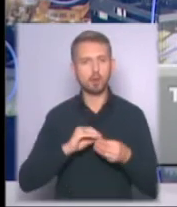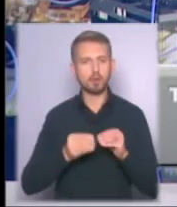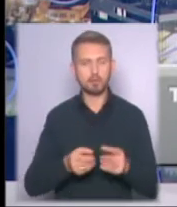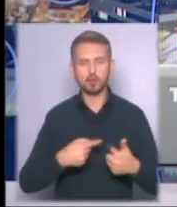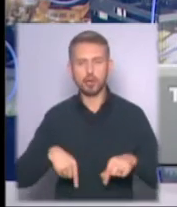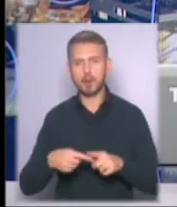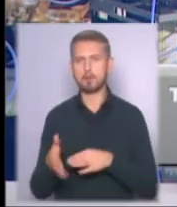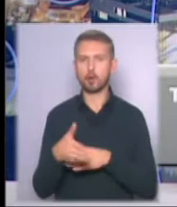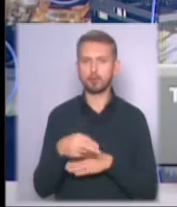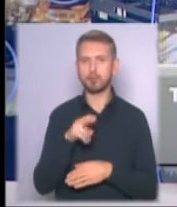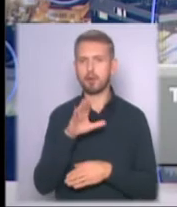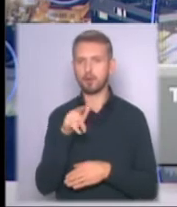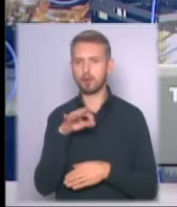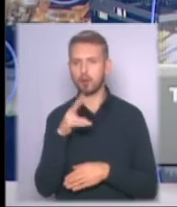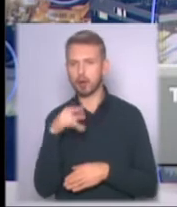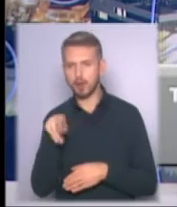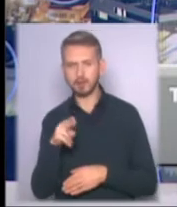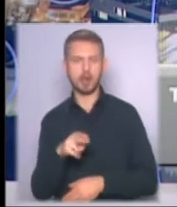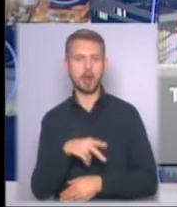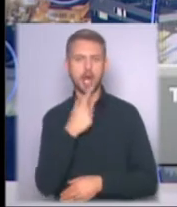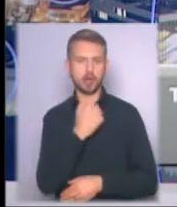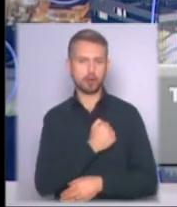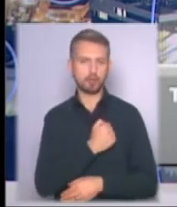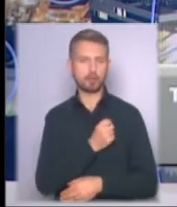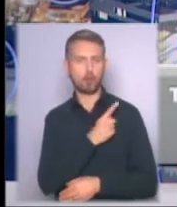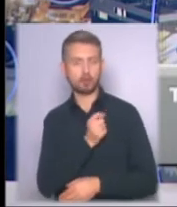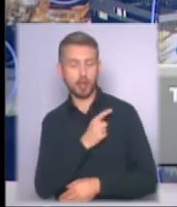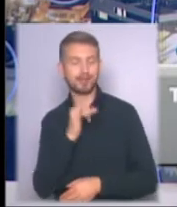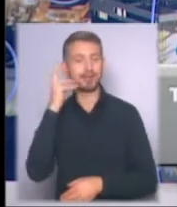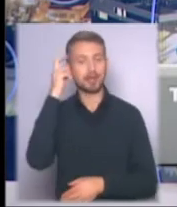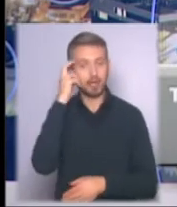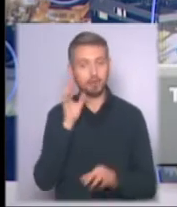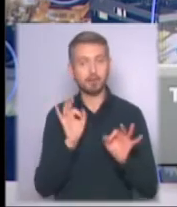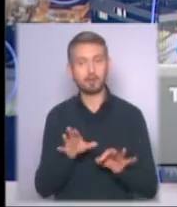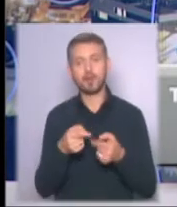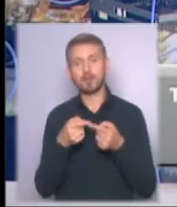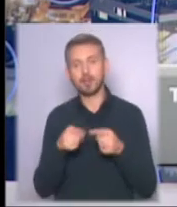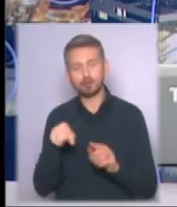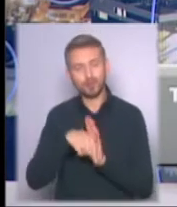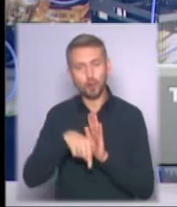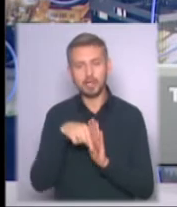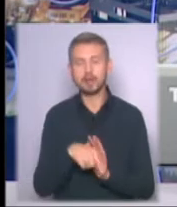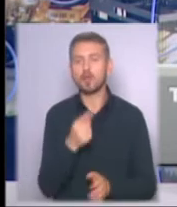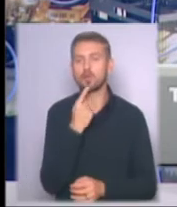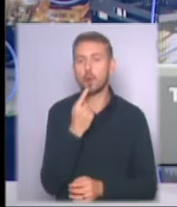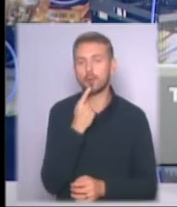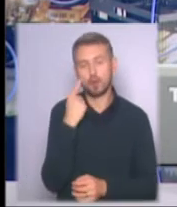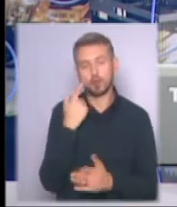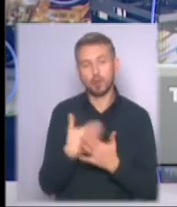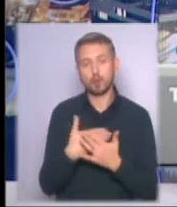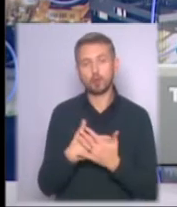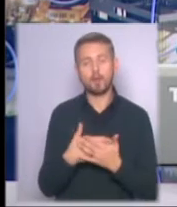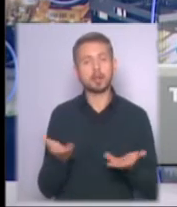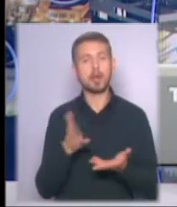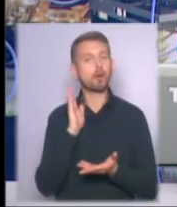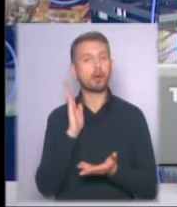Маріуполь, Павлоград, Красноармійськ, Одеса. Торкнемося і Києва, щоправда, вже в іншому контексті. Спробуємо спрогнозувати,